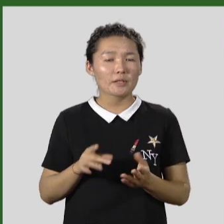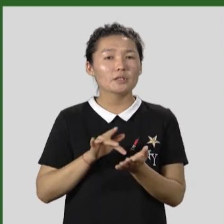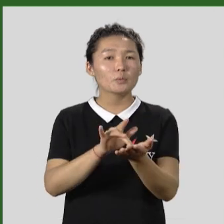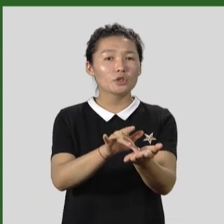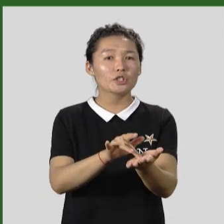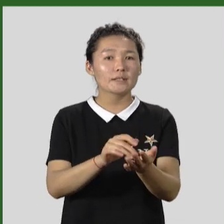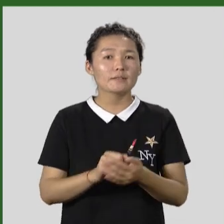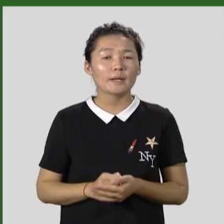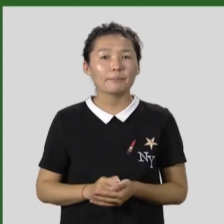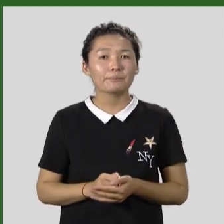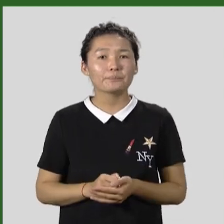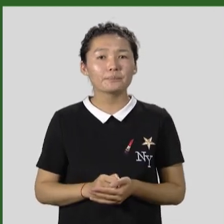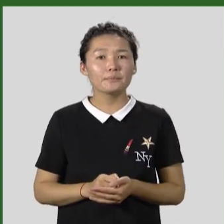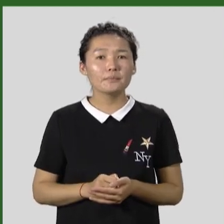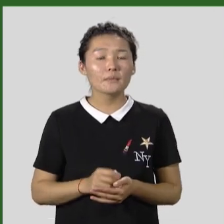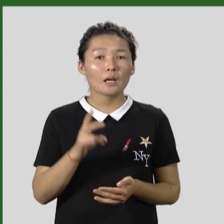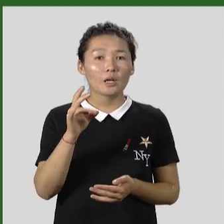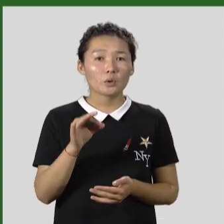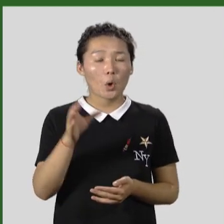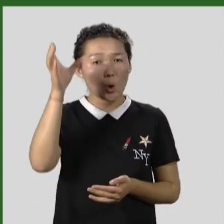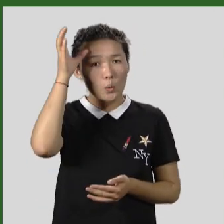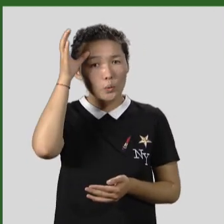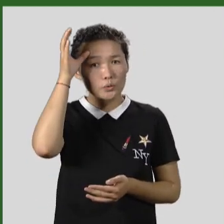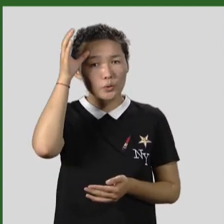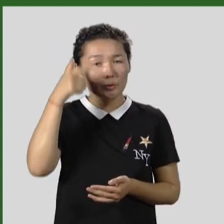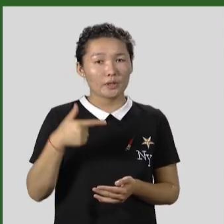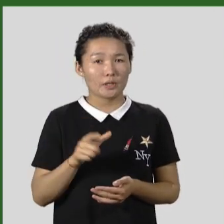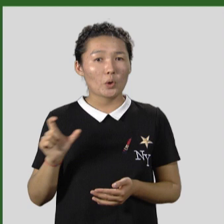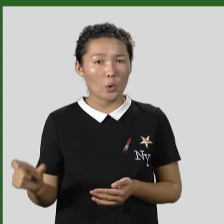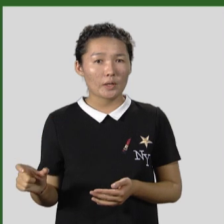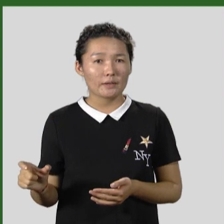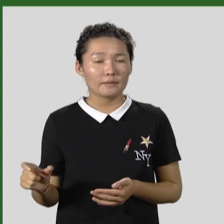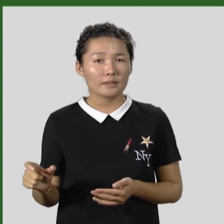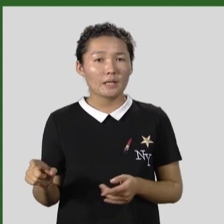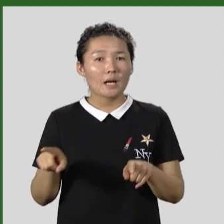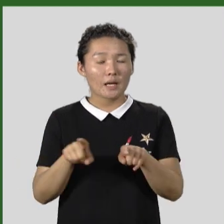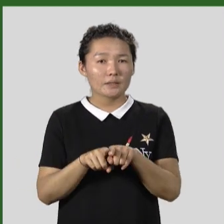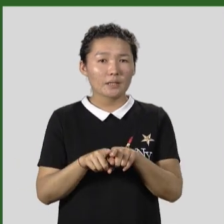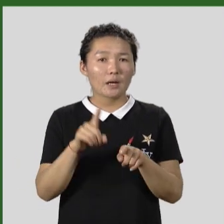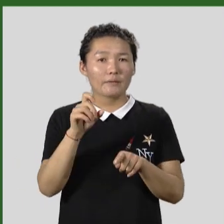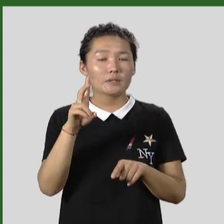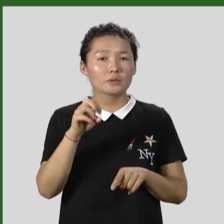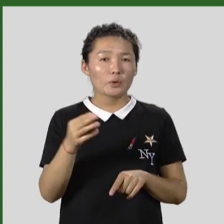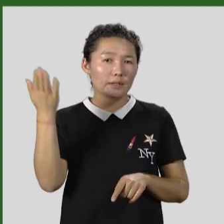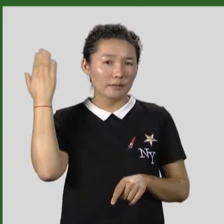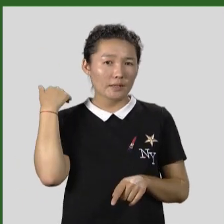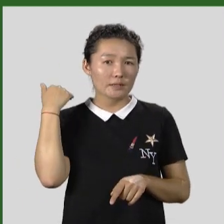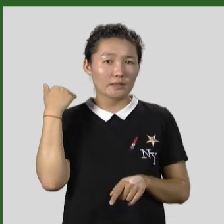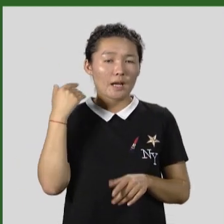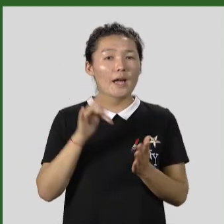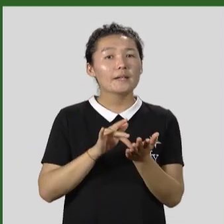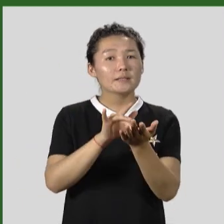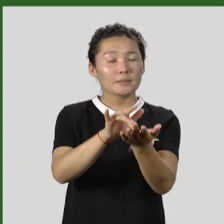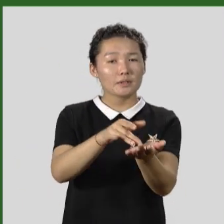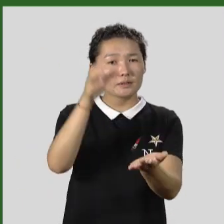Хотя для ученых-географов, как и 100 лет назад, экспедиции – это часть их работы